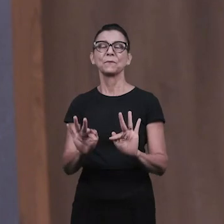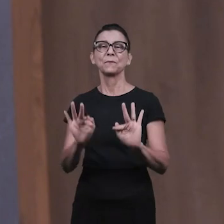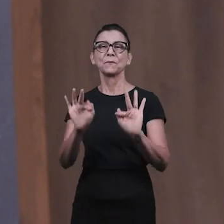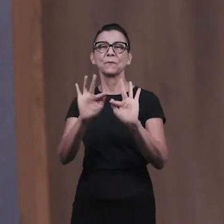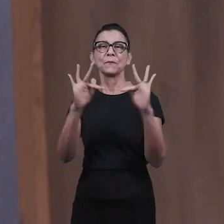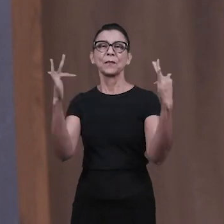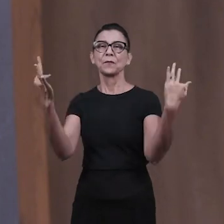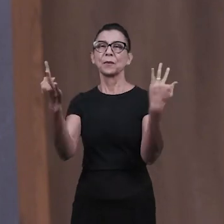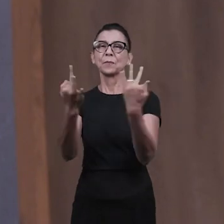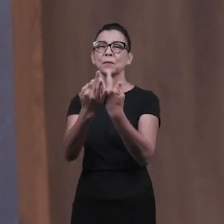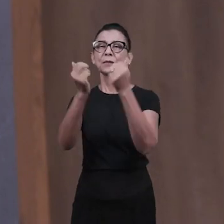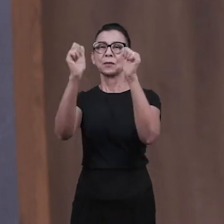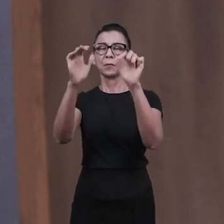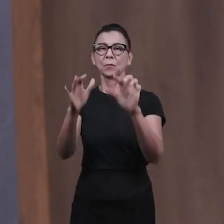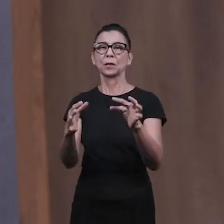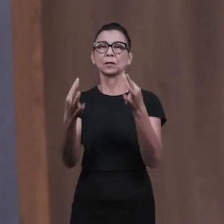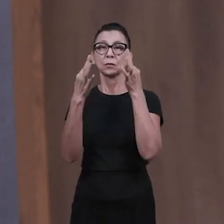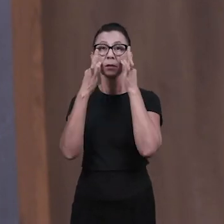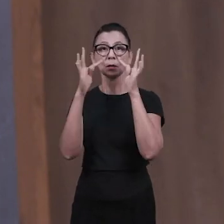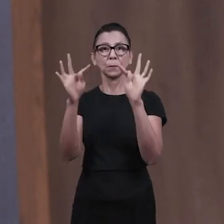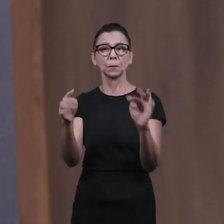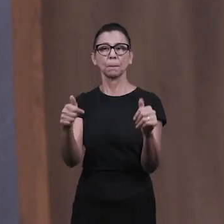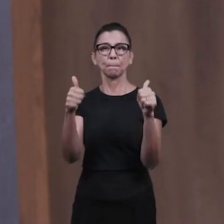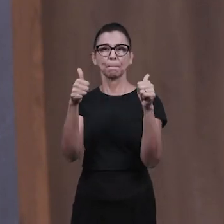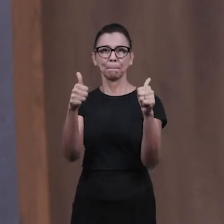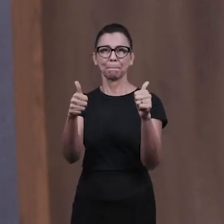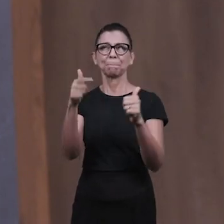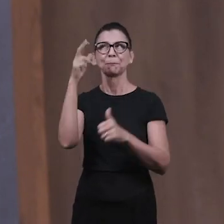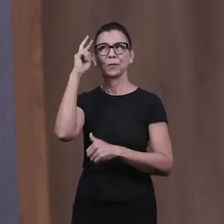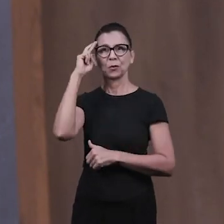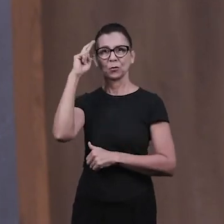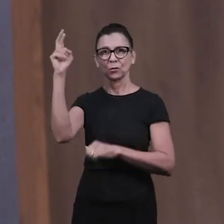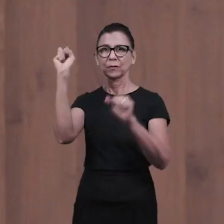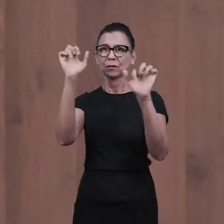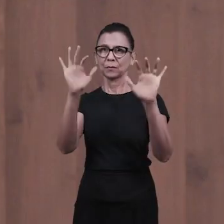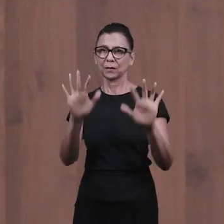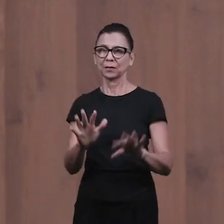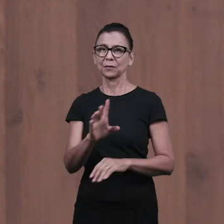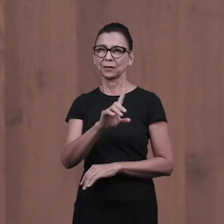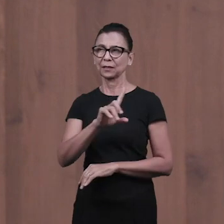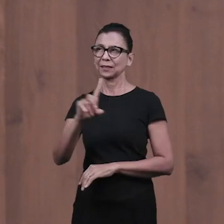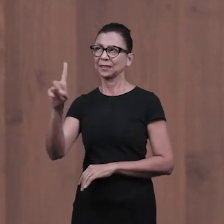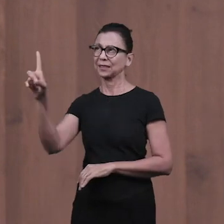puissions porter un bon témoignage, et ainsi le Seigneur va nous honorer.